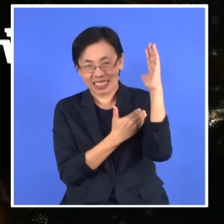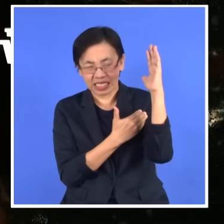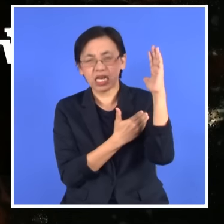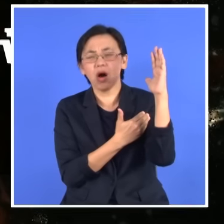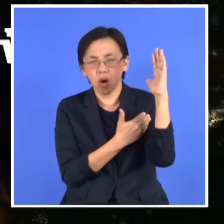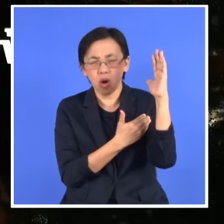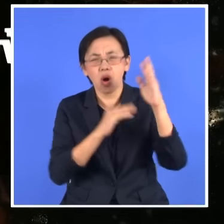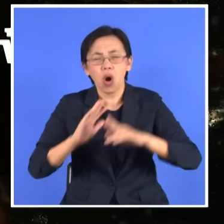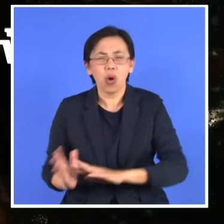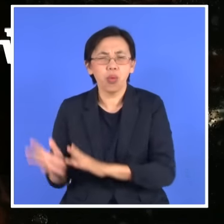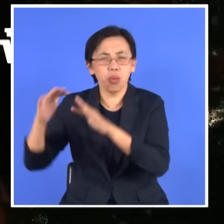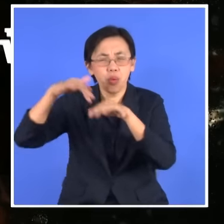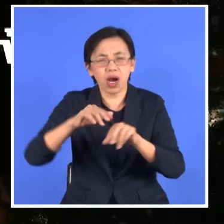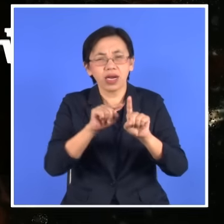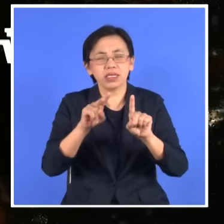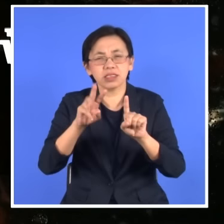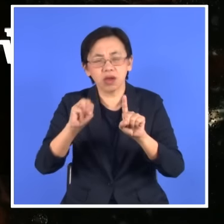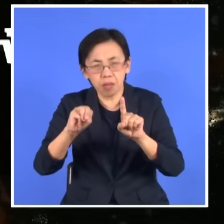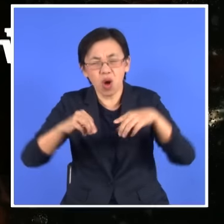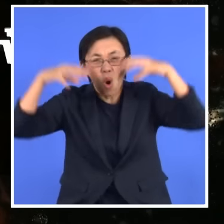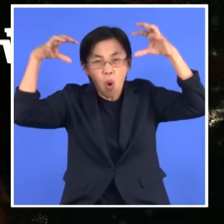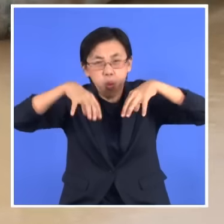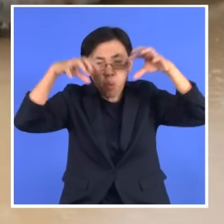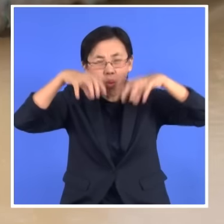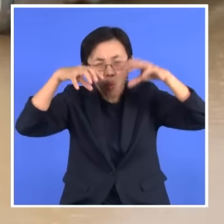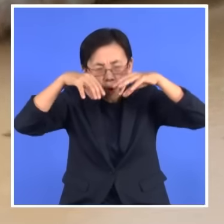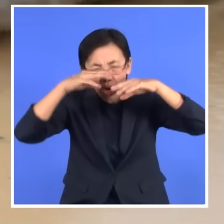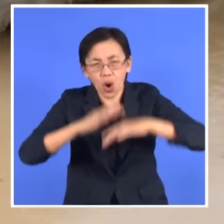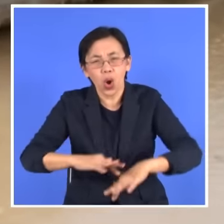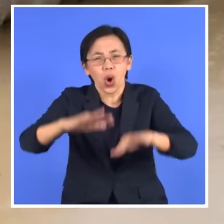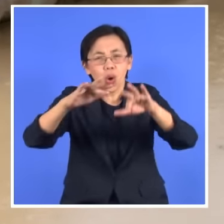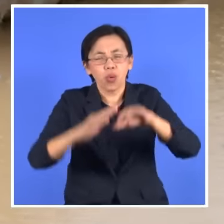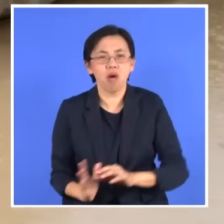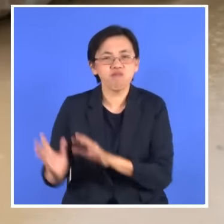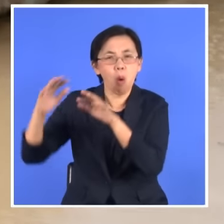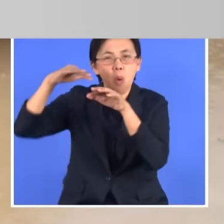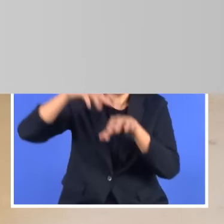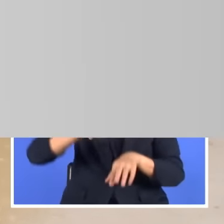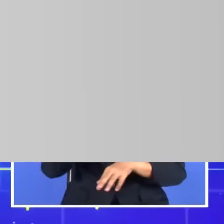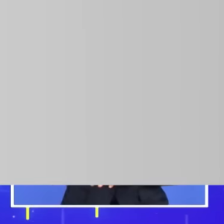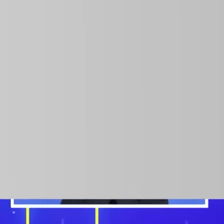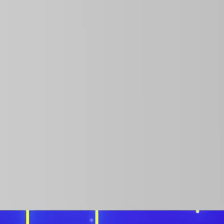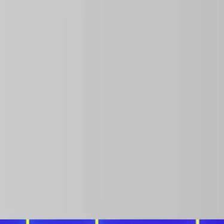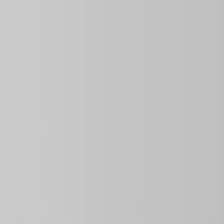ตรงไหนมีฝนฟ้าคะนองคลื่นสูงนะคะ3เมตรกว่าค่ะ ครับ